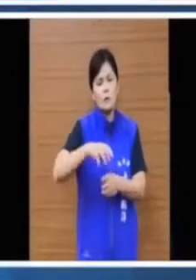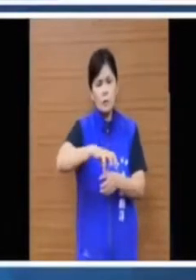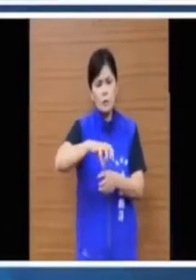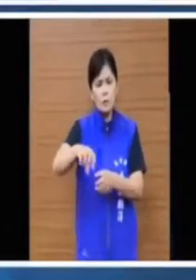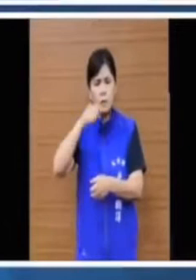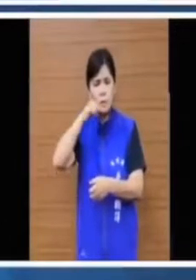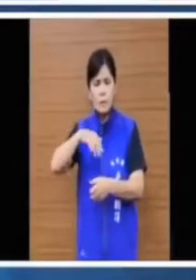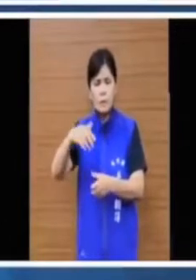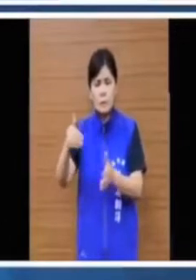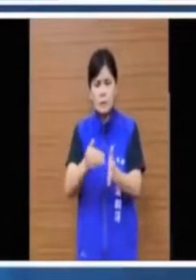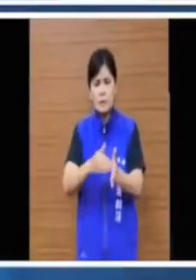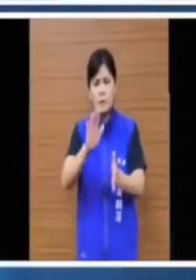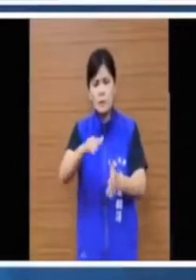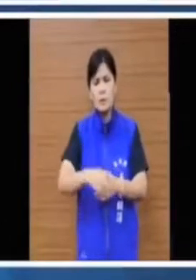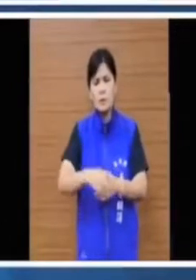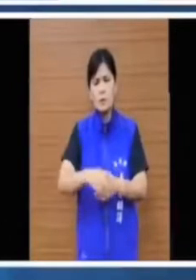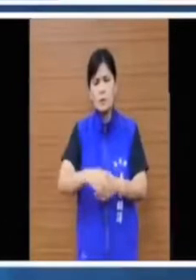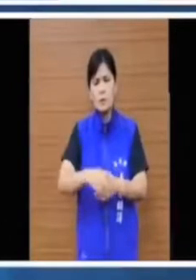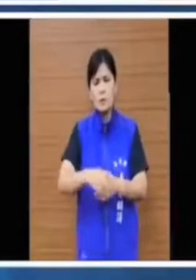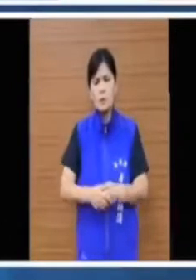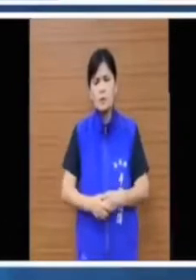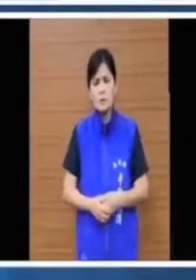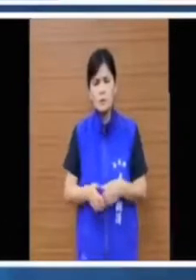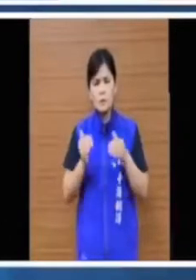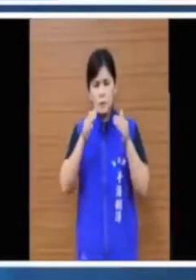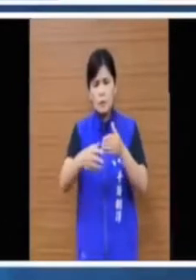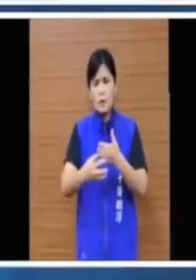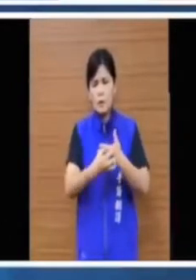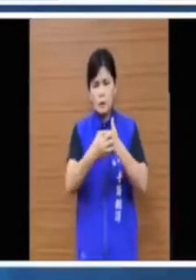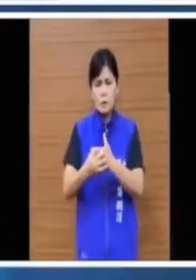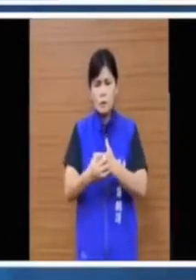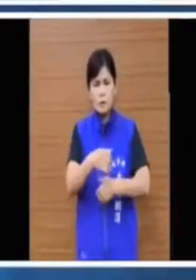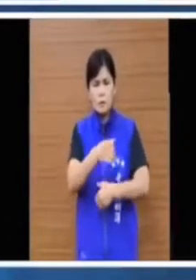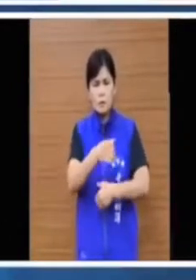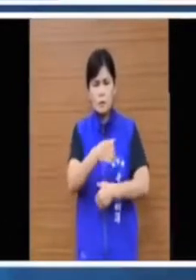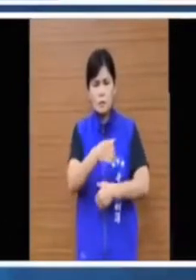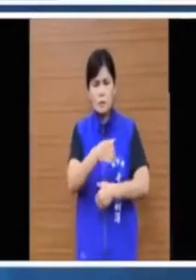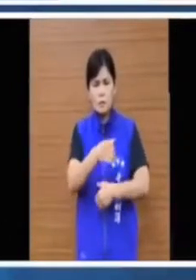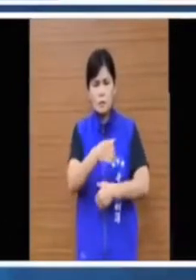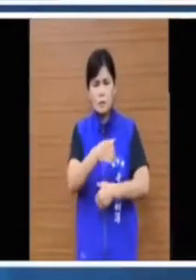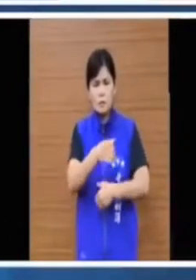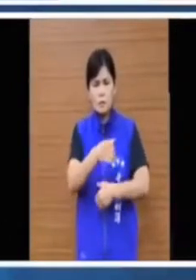至于我们的卫福部的陈时中